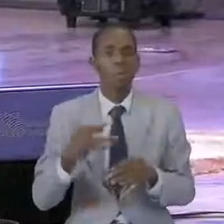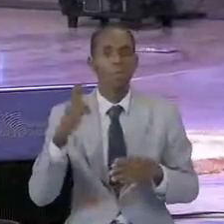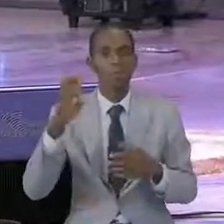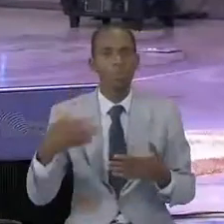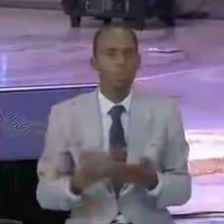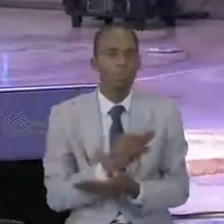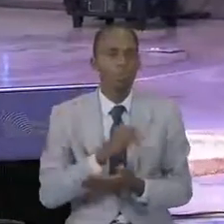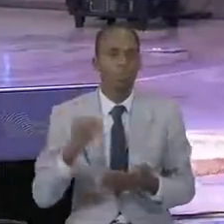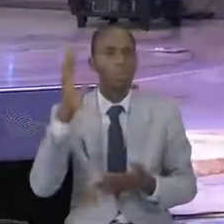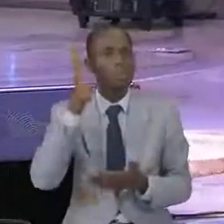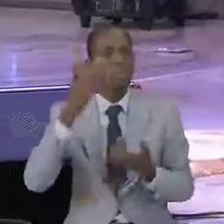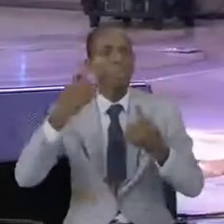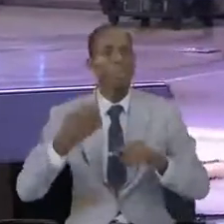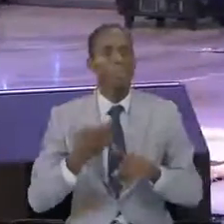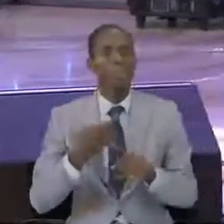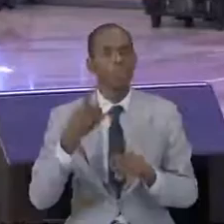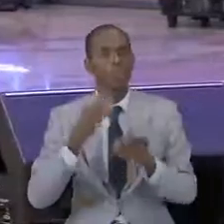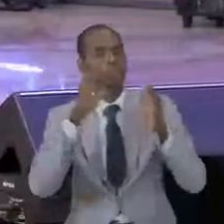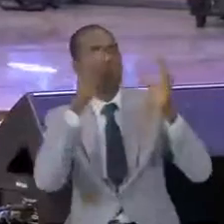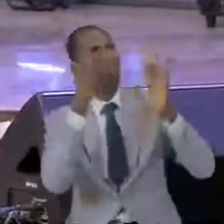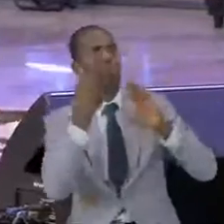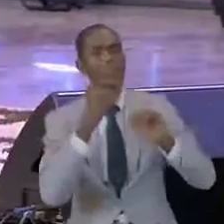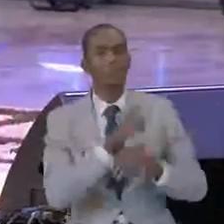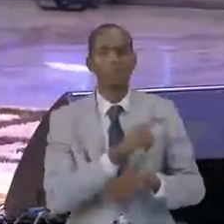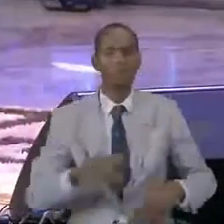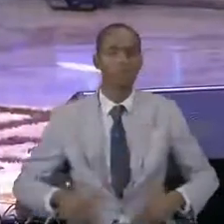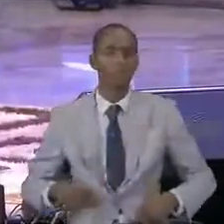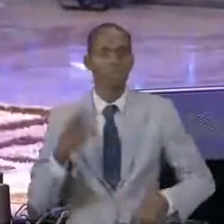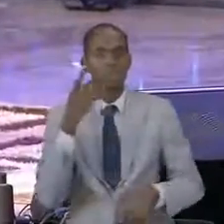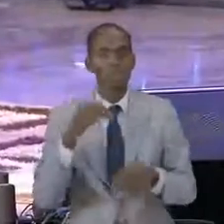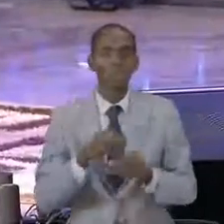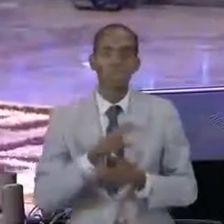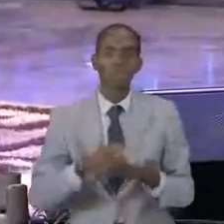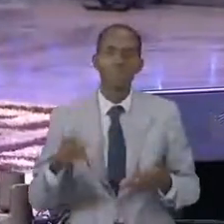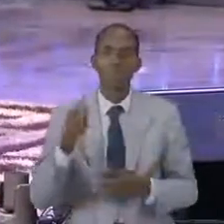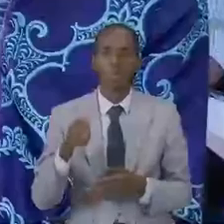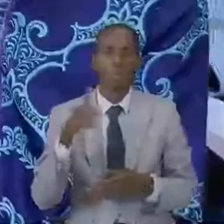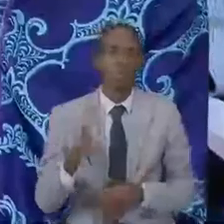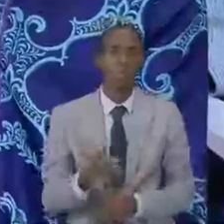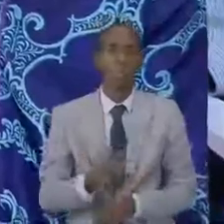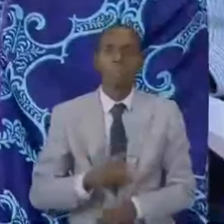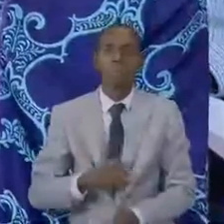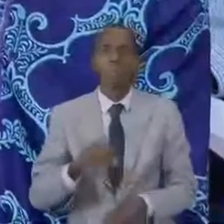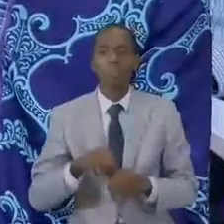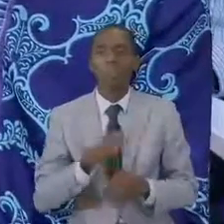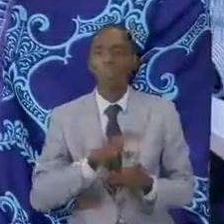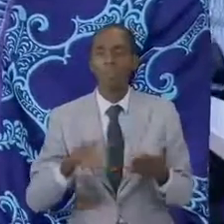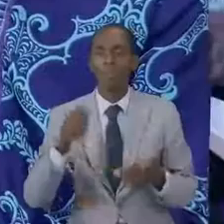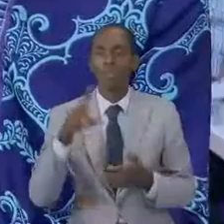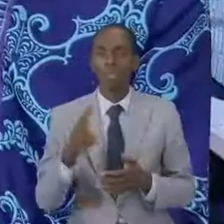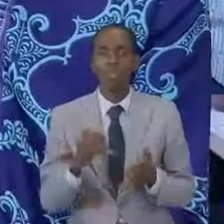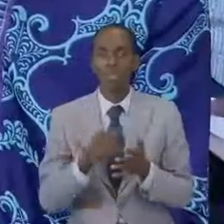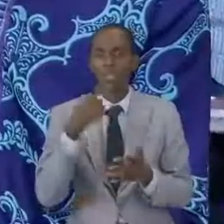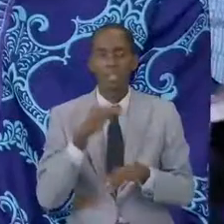de rafraîchissement vient de la part du Seigneur et qu'il envoie celui qui vous a été destiné Jésus-Christ verset 26 dans